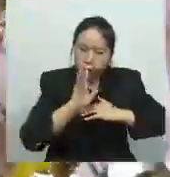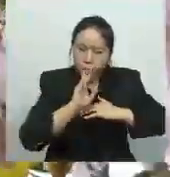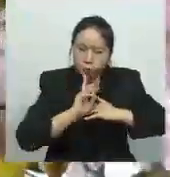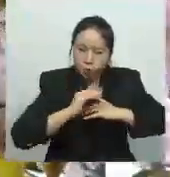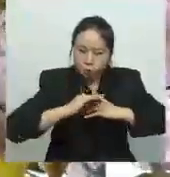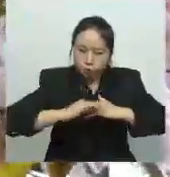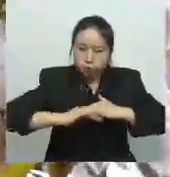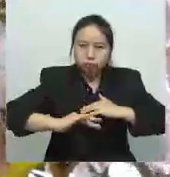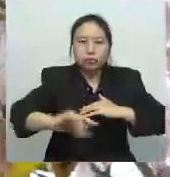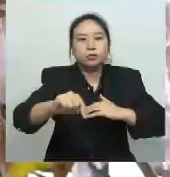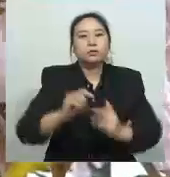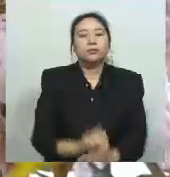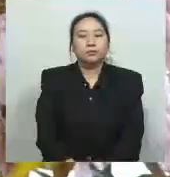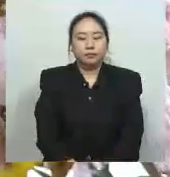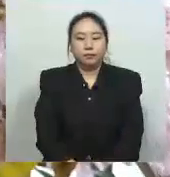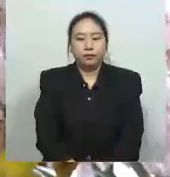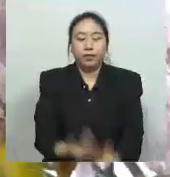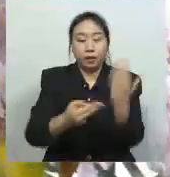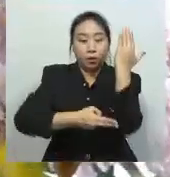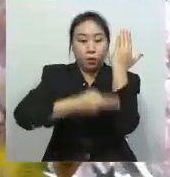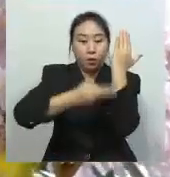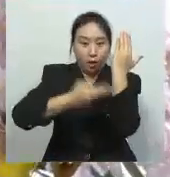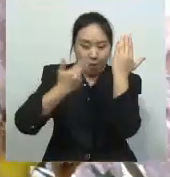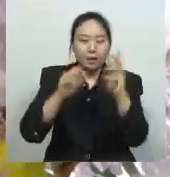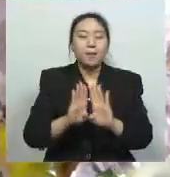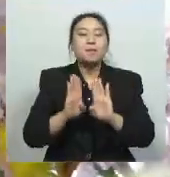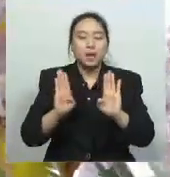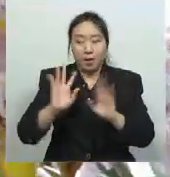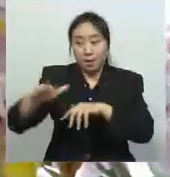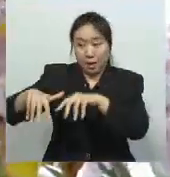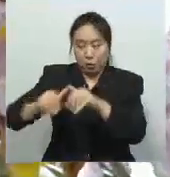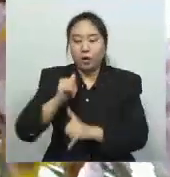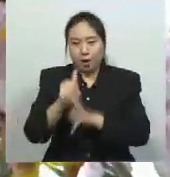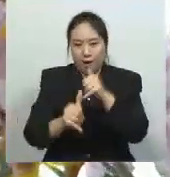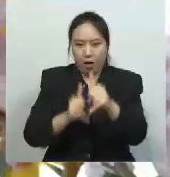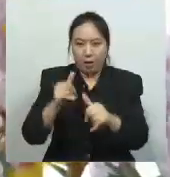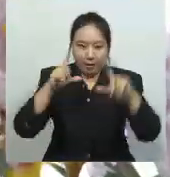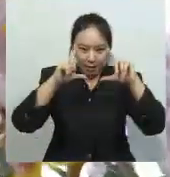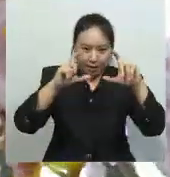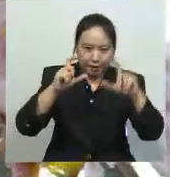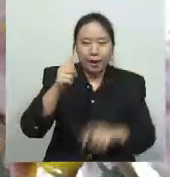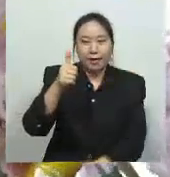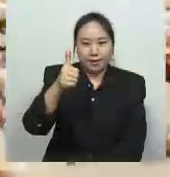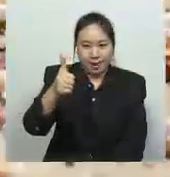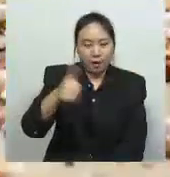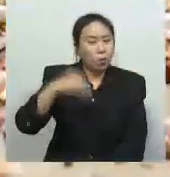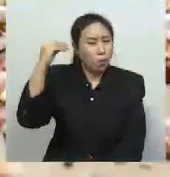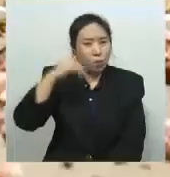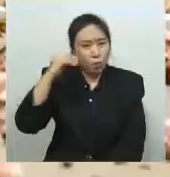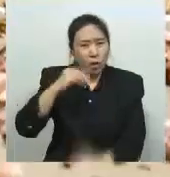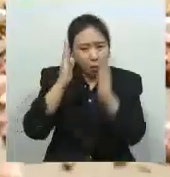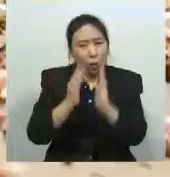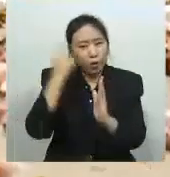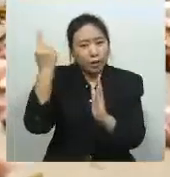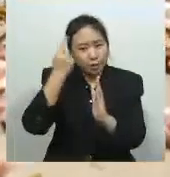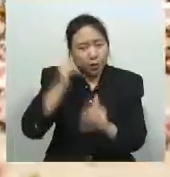ณเวลานั่นเองและทางโรงแรมได้เปิดให้คนทั่วไปนะครับได้เข้ามาถ่ายภาพอย่างเต็มที่แต่ละวันจึงมีนักท่องเ